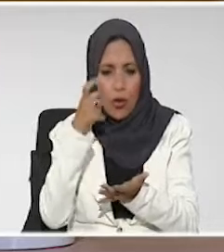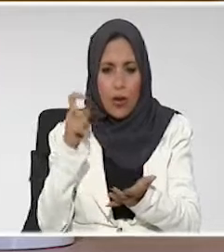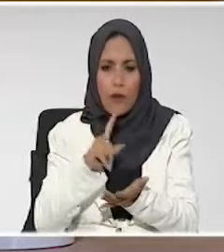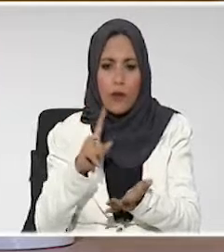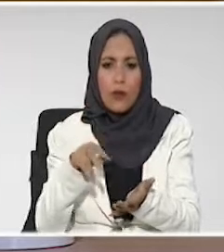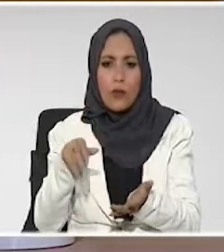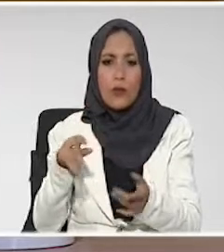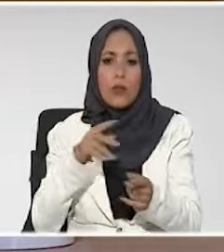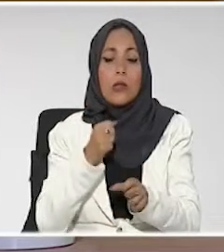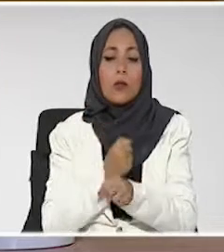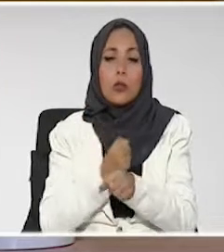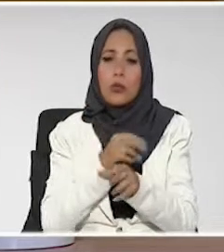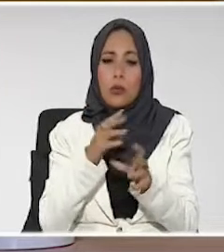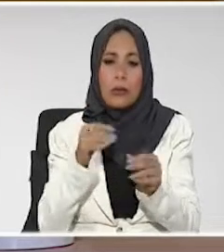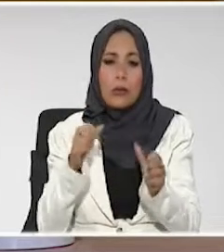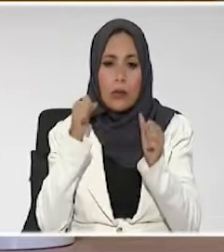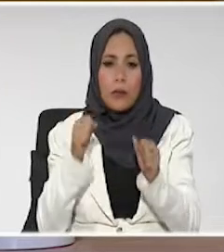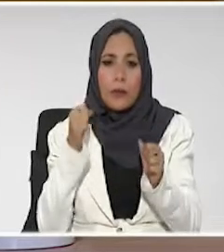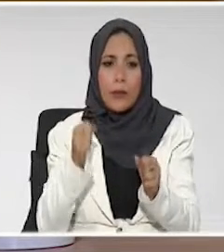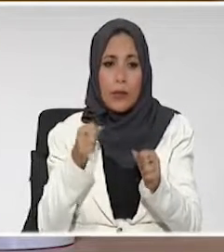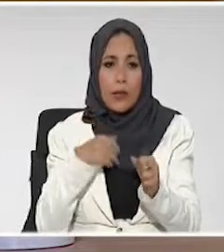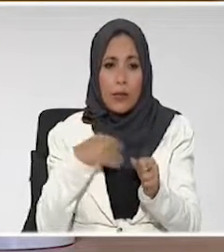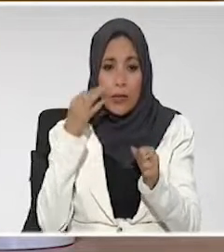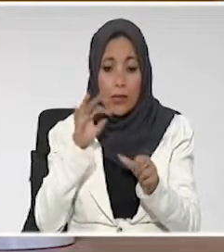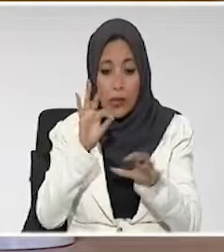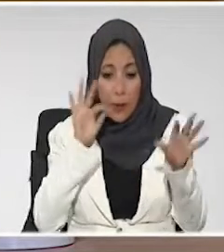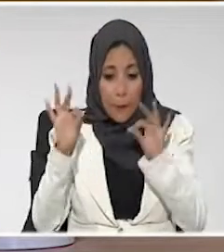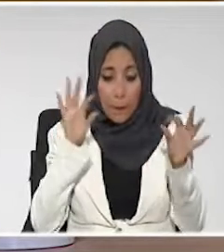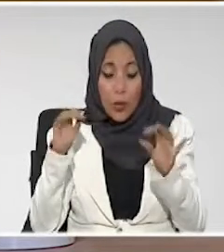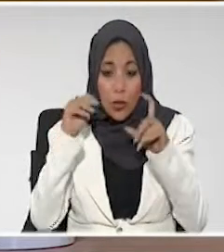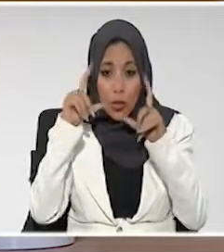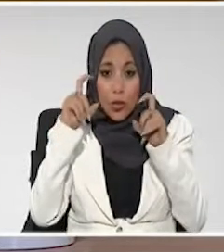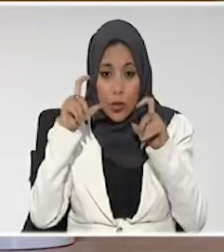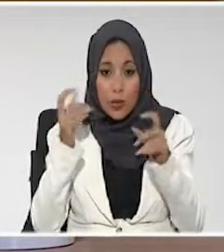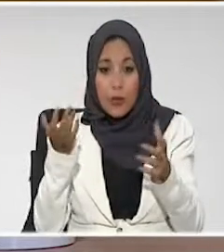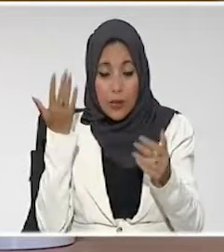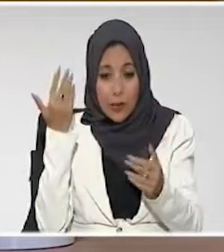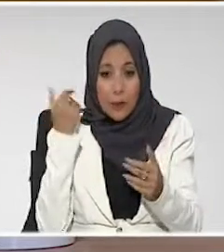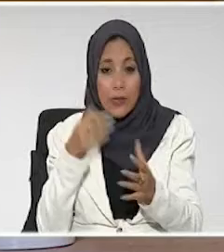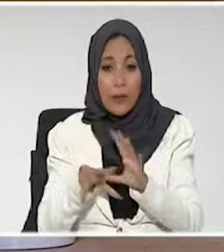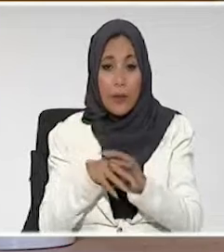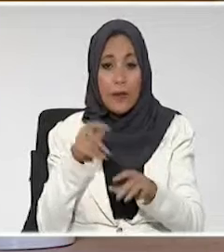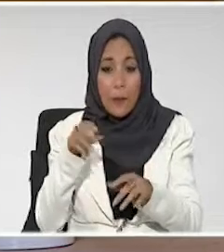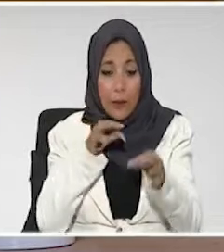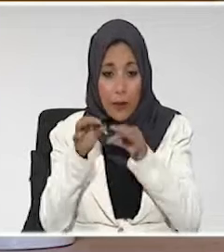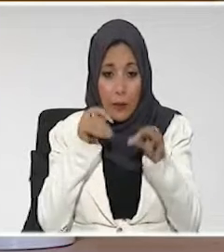أنواع مختلفة من القمامة. دي كانت بعض الصور اللي التقطتها في هذا